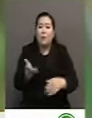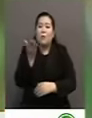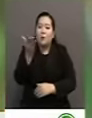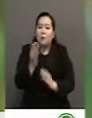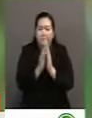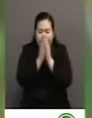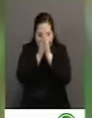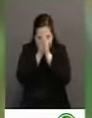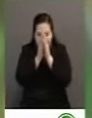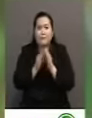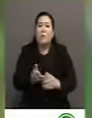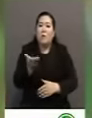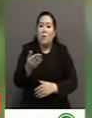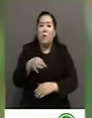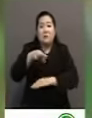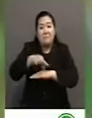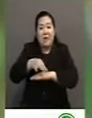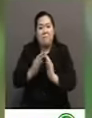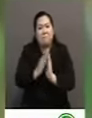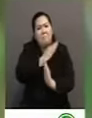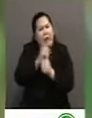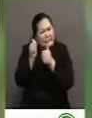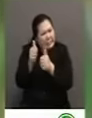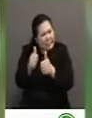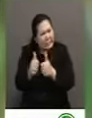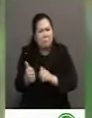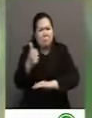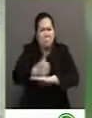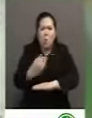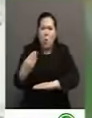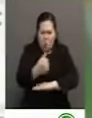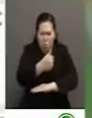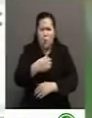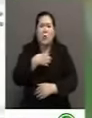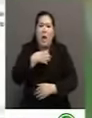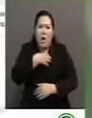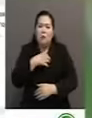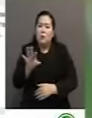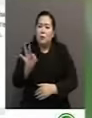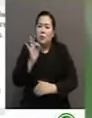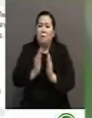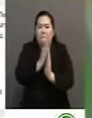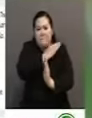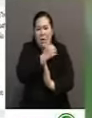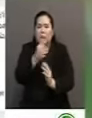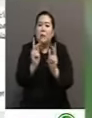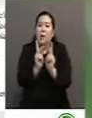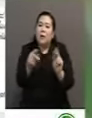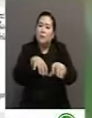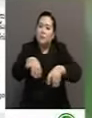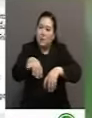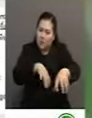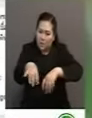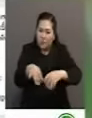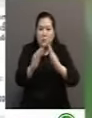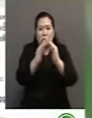ดชพระคุณรีบแต่งตั้งพระดีเป็นเจ้าอาวาสโดยเร็วให้เจ้าอาวาสได้แต่งตั้งคณะกรรมการบริหารวัดหรือคณะมรรคทาย